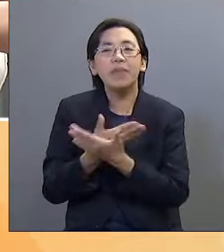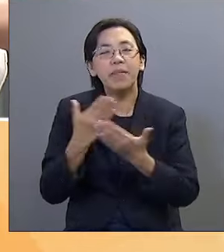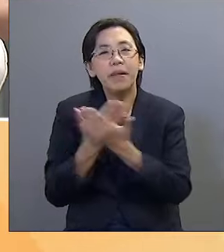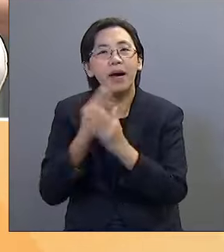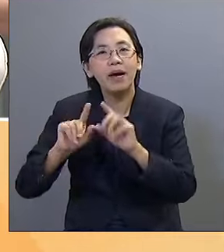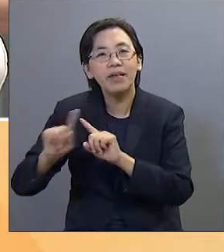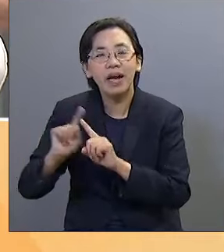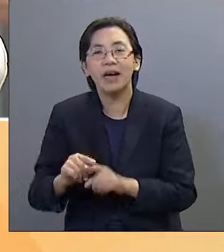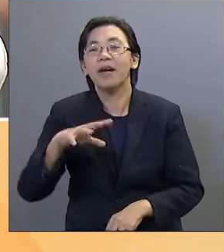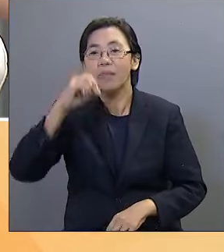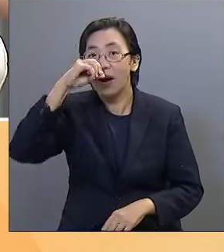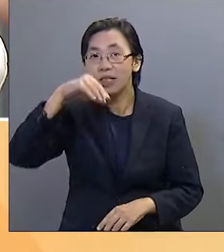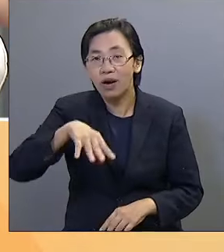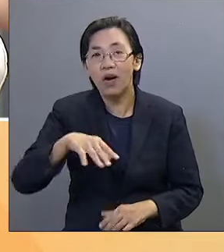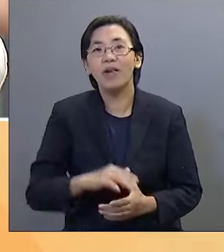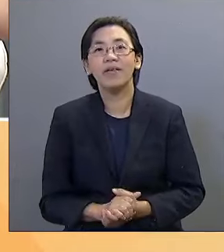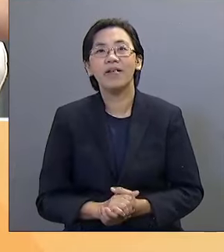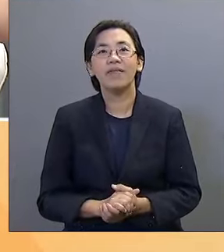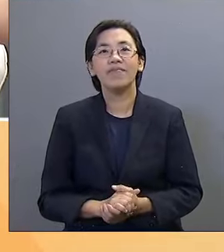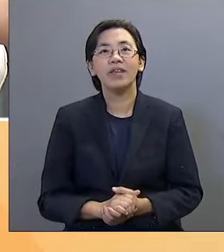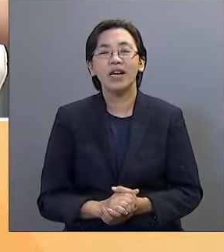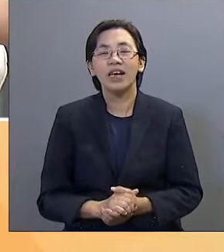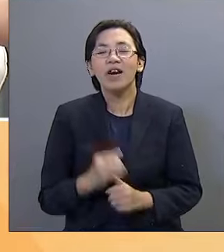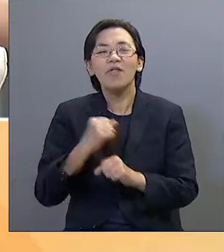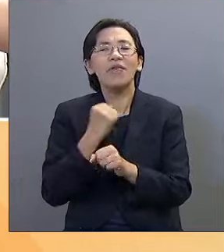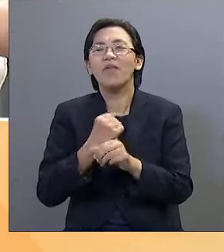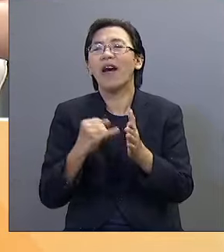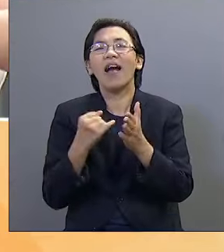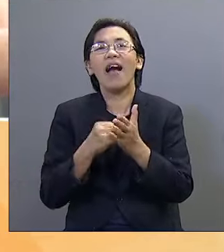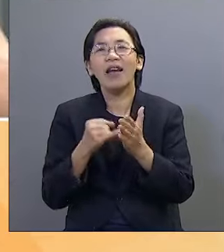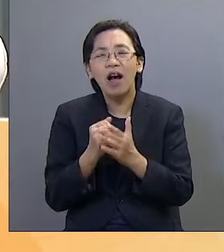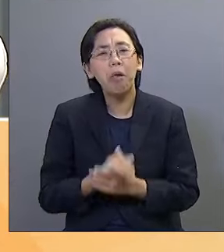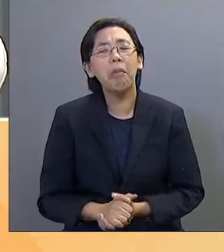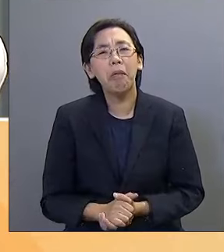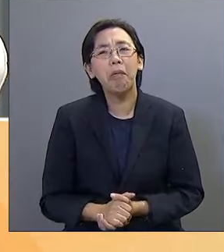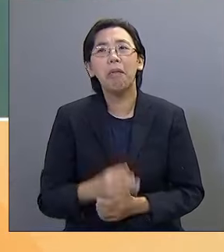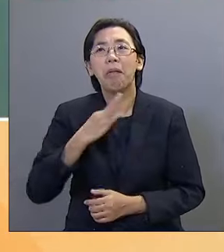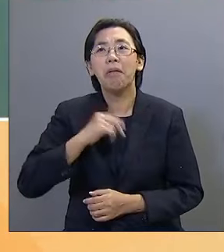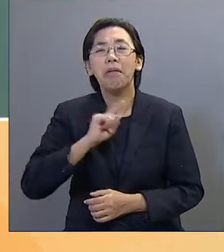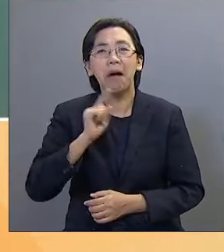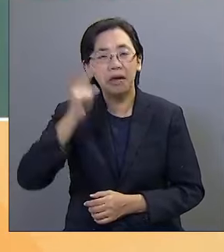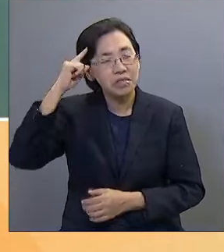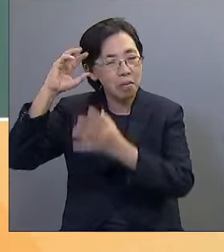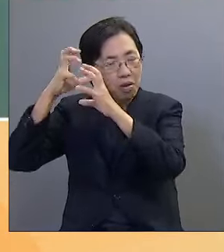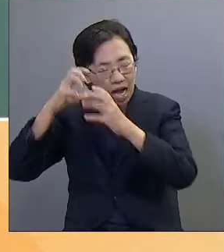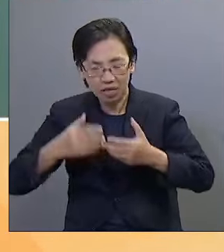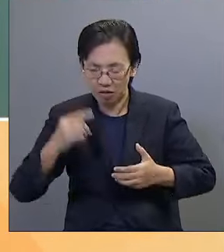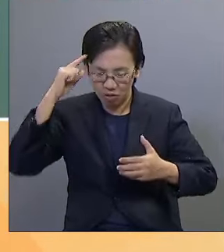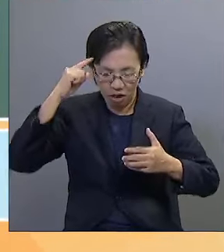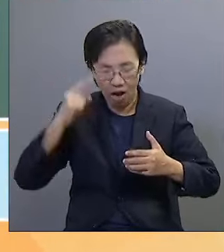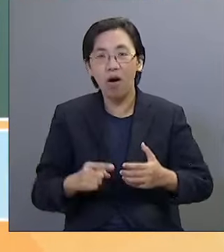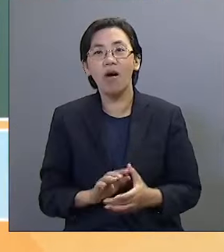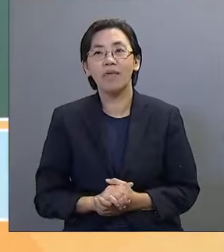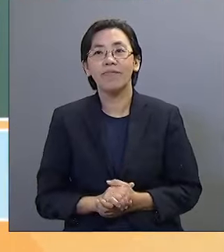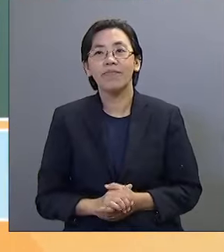หัวใจ แล้วก็หายใจออกเห็นไหมครับนี่คือโยคะมือง่ายๆคร ับ อ๋อจริงๆมันเหมือนก็ต้องใช้สมองด้วยนะหมายความว่าพออาจารย์บอกว่าเ